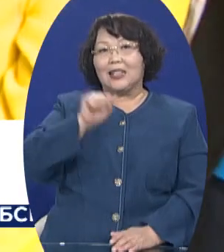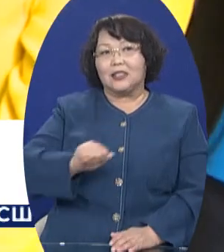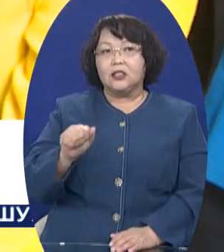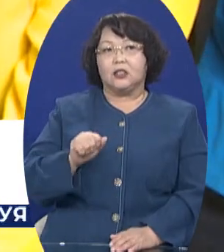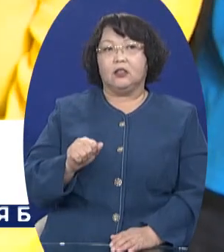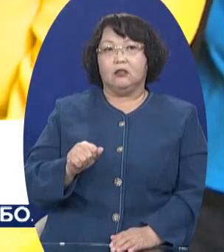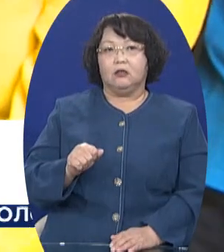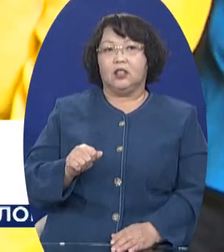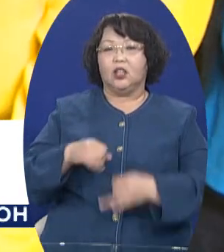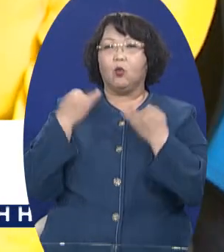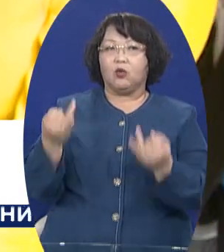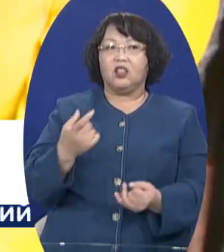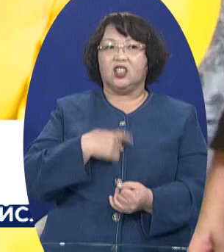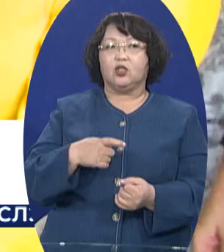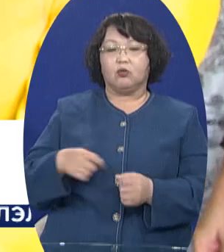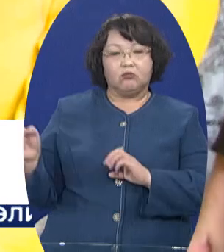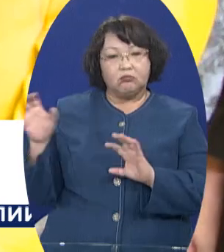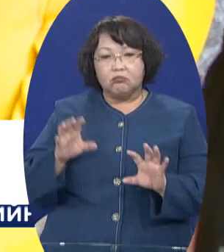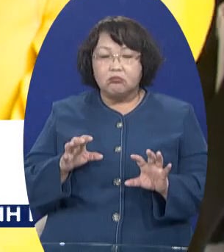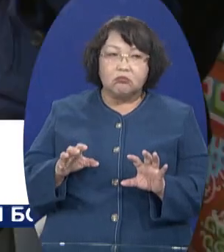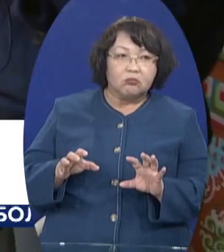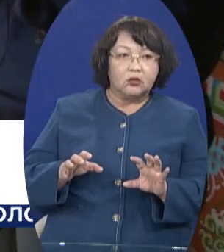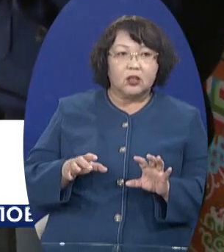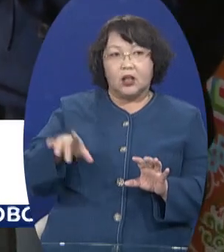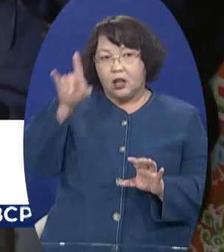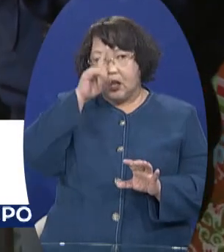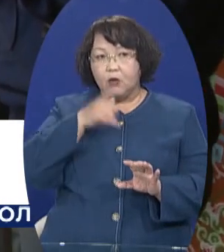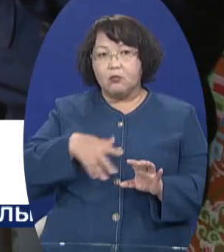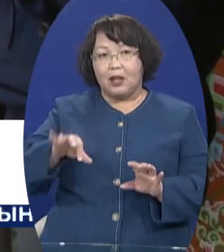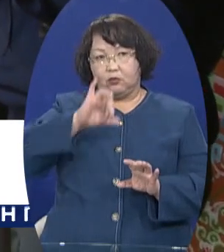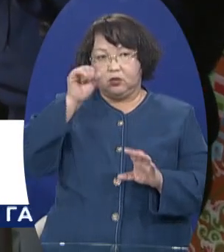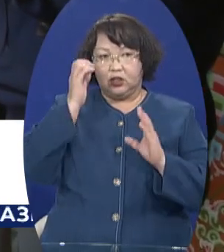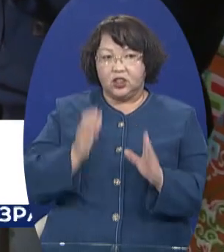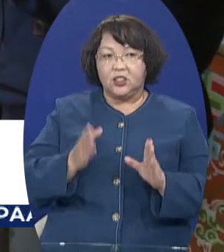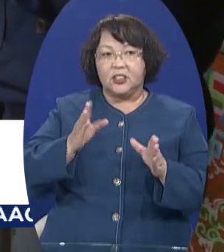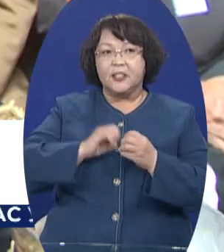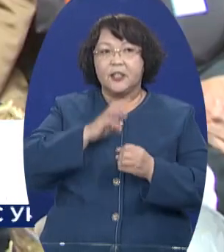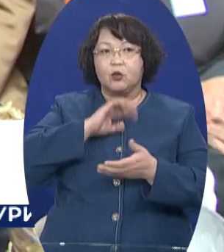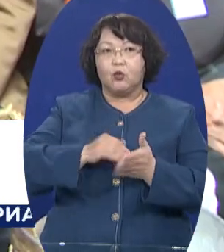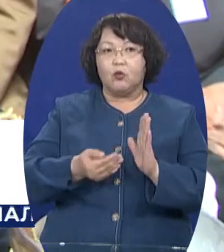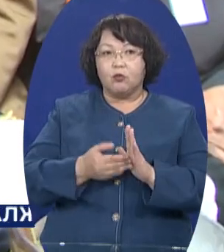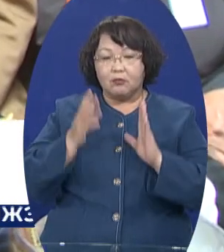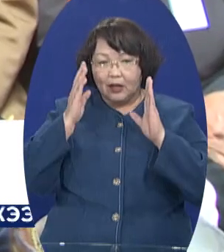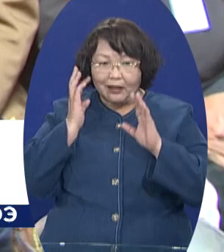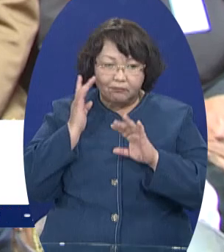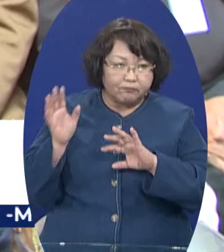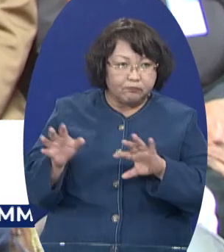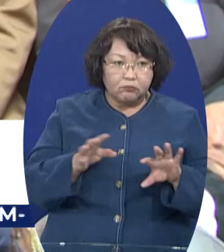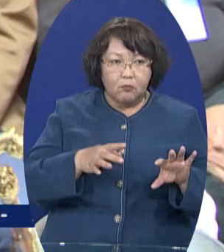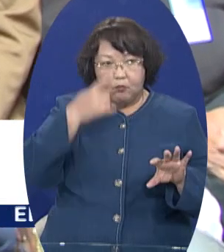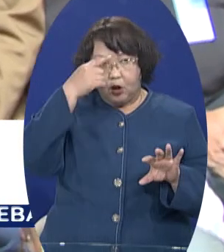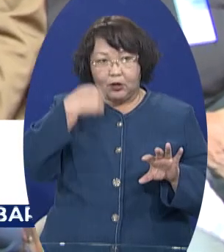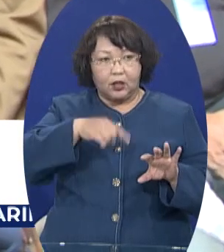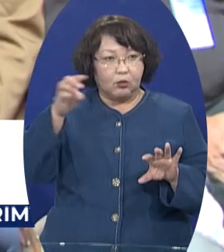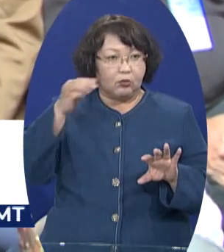гишүүд цуглалаа. Тэд өөр өөрсдийн орондоо эрүүл мэндийн тодорхой асуудлыг шийдсэн, шийдэхээр төлөвлөж явах хүмүүс бидний арга туршлагаас ч мөн